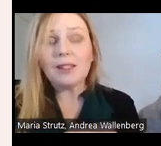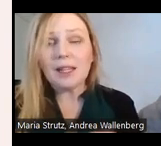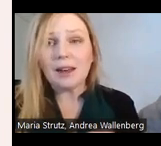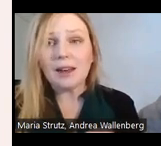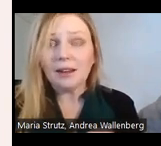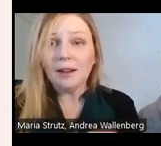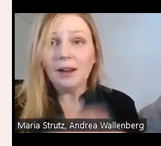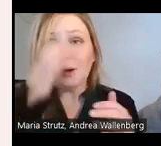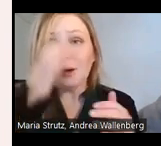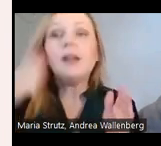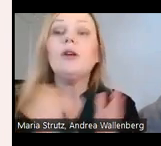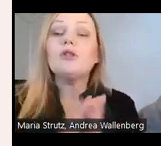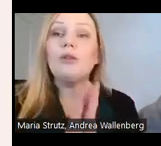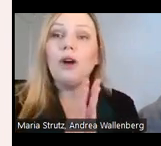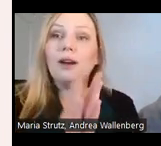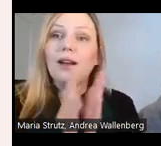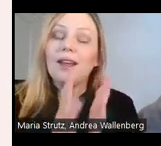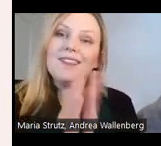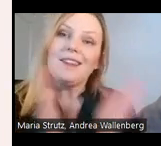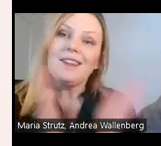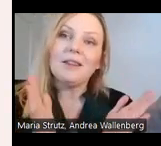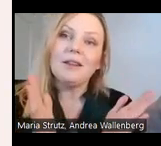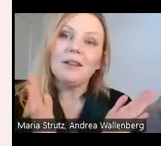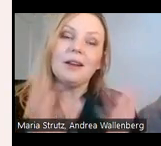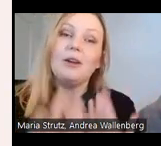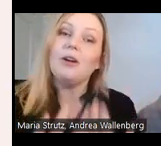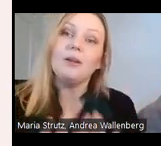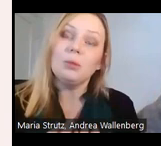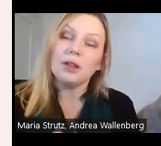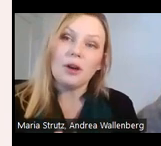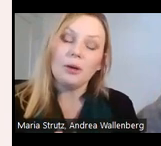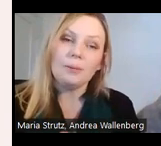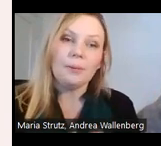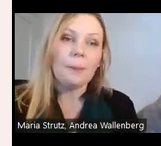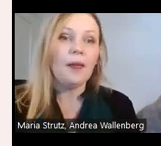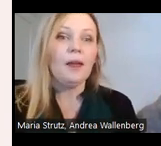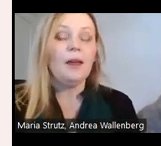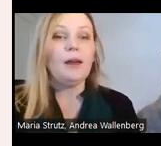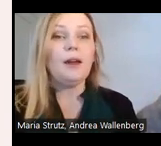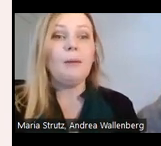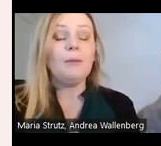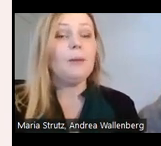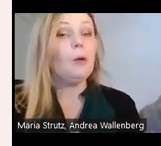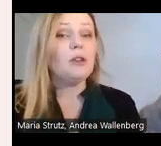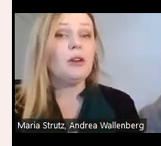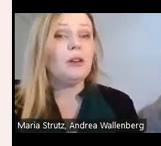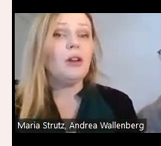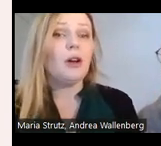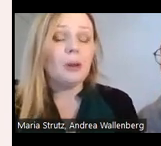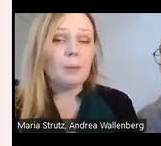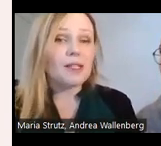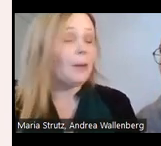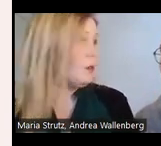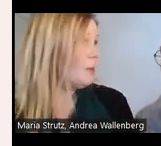använda flera sinnen. Och det ligger också kvar längre i tiden. Än det talade ordet gör. Det blir också